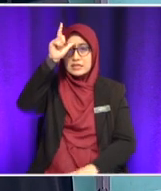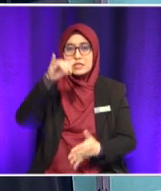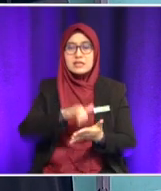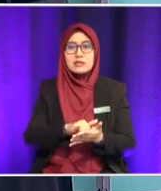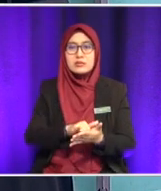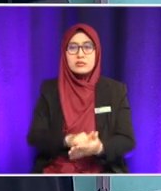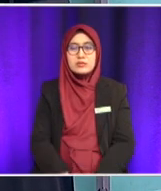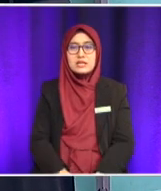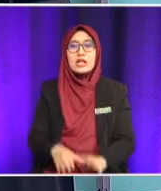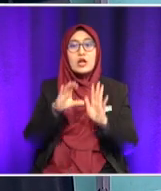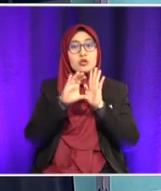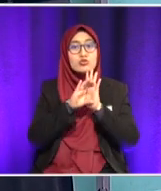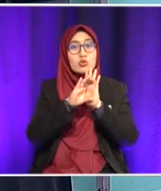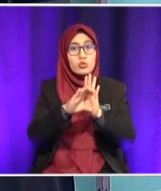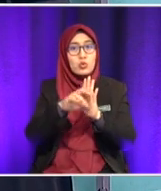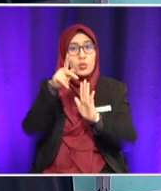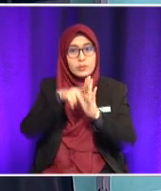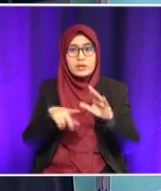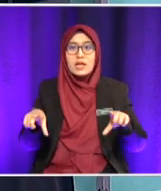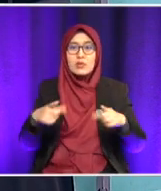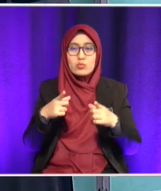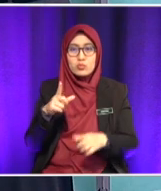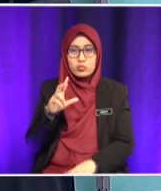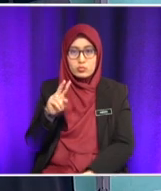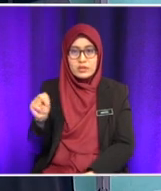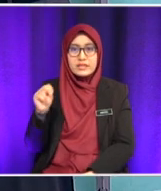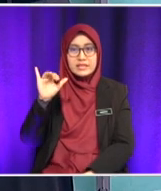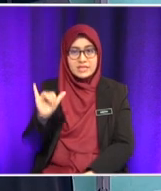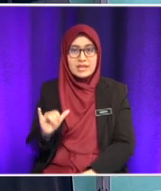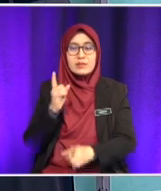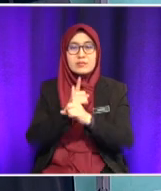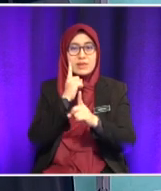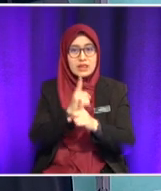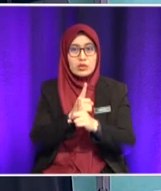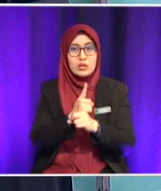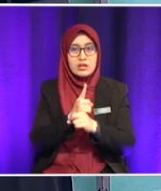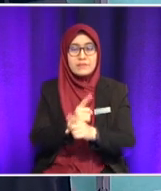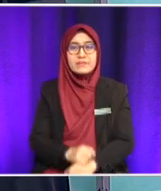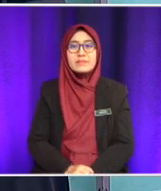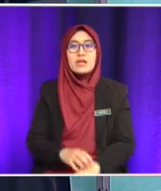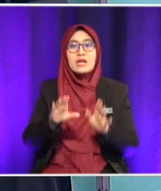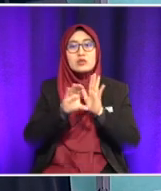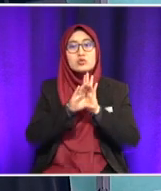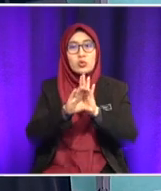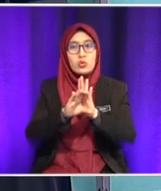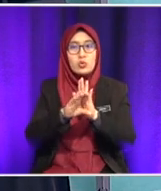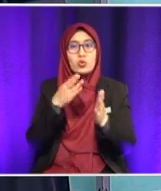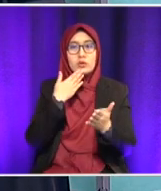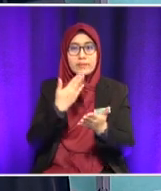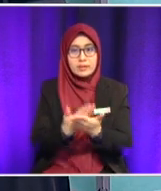yang betul dan patut contoh yang terbaik adalah seperti tadi